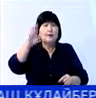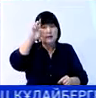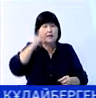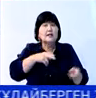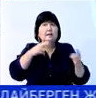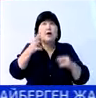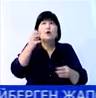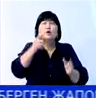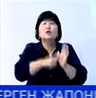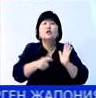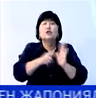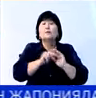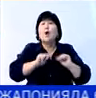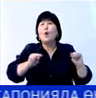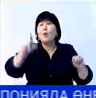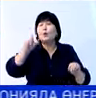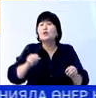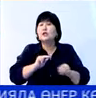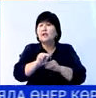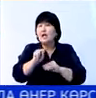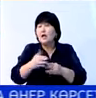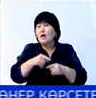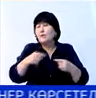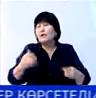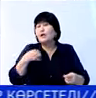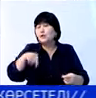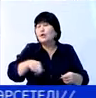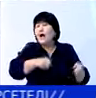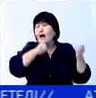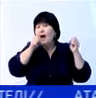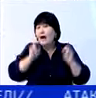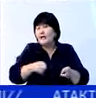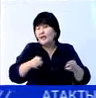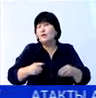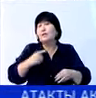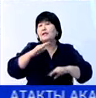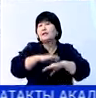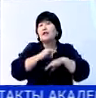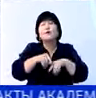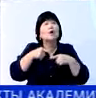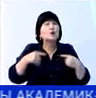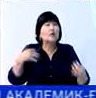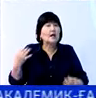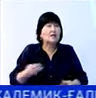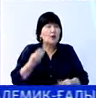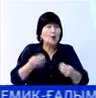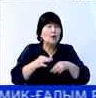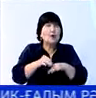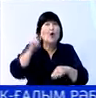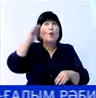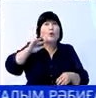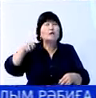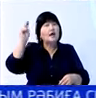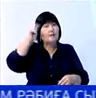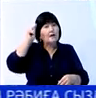келген 477 оқытушы дәріс береді. Бірқатары Сыр өңіріне арнайы келіп мастер-класс өткізді. Түрлі қызық сауатты ойындар ұйымдастырып, оқушылардың